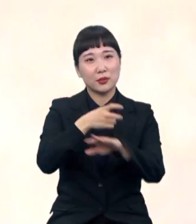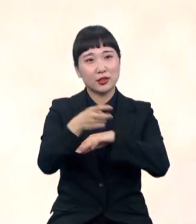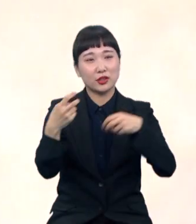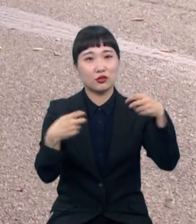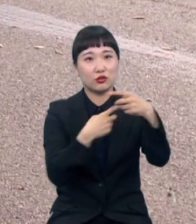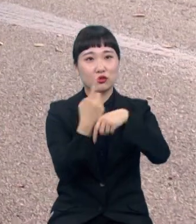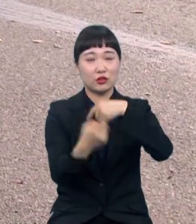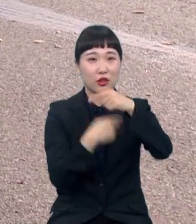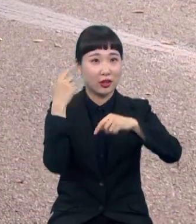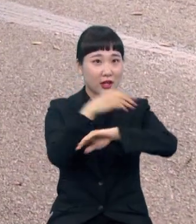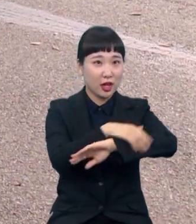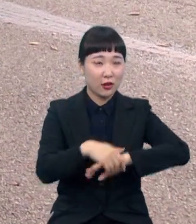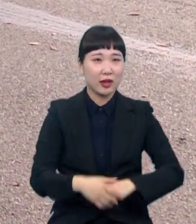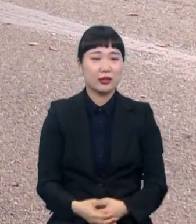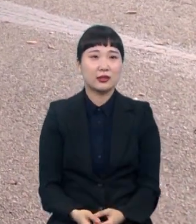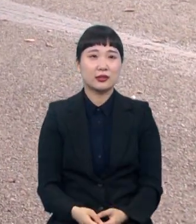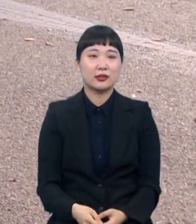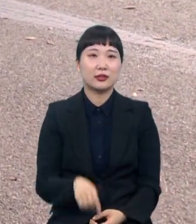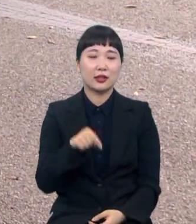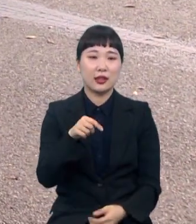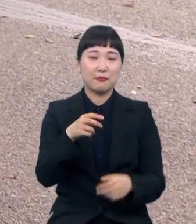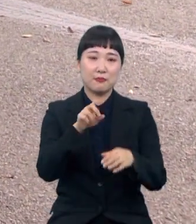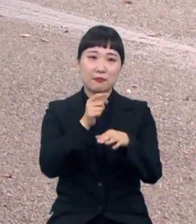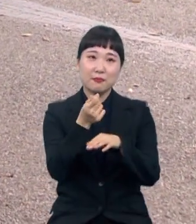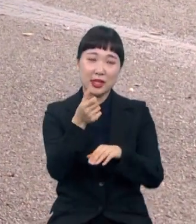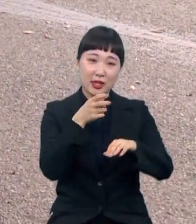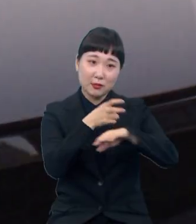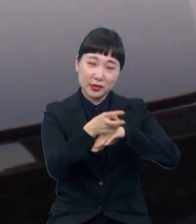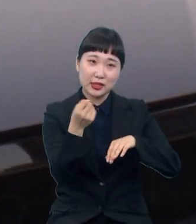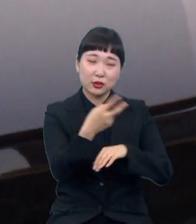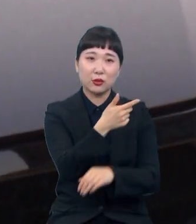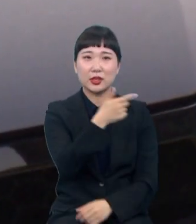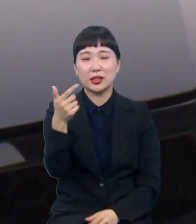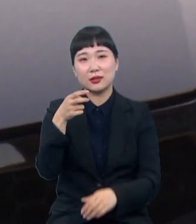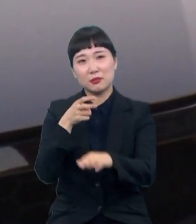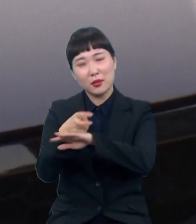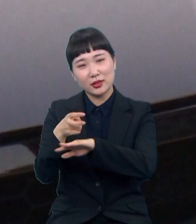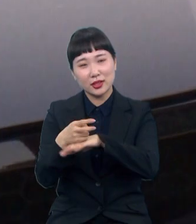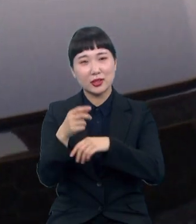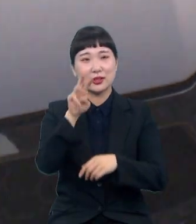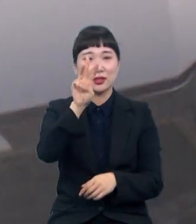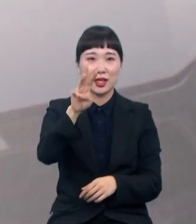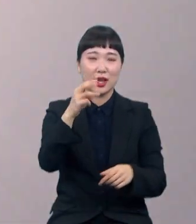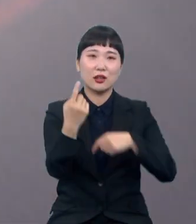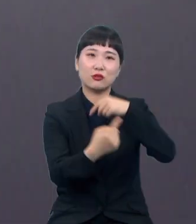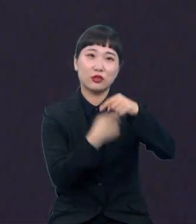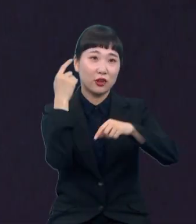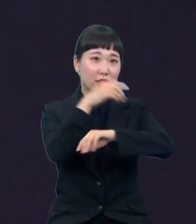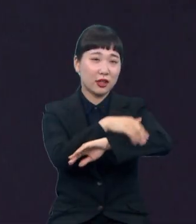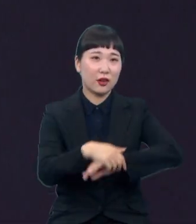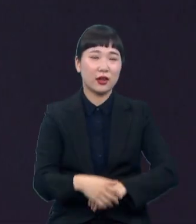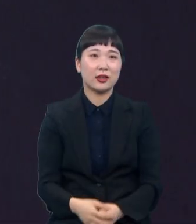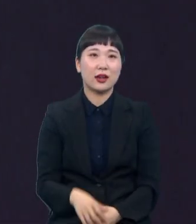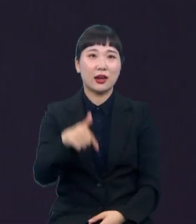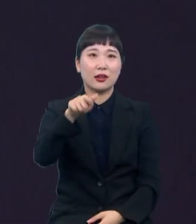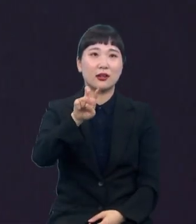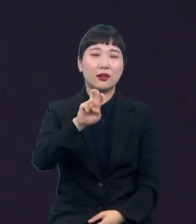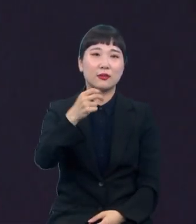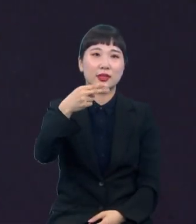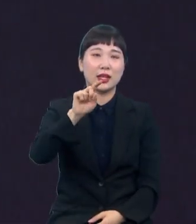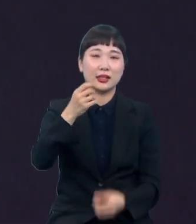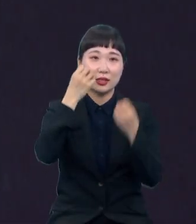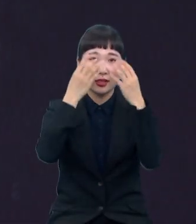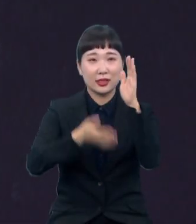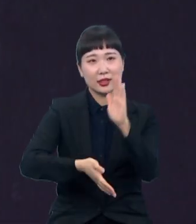대중교통이 안정화될 때까지 미니버스 2대, 대형버스 3대를 운행합니다. 검단 신도시 관련 정보와 생활